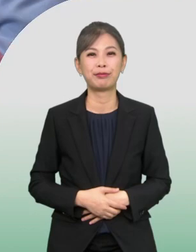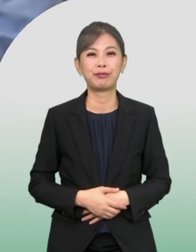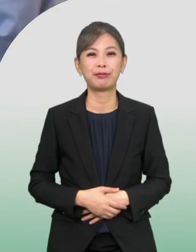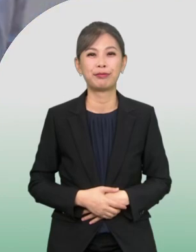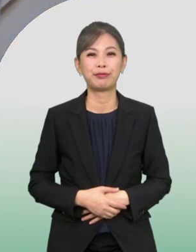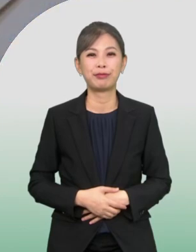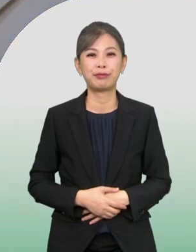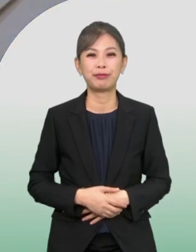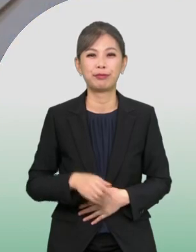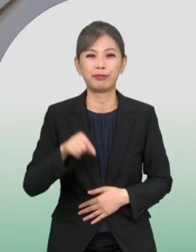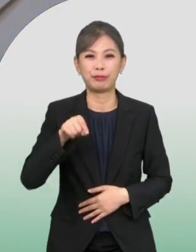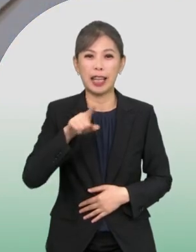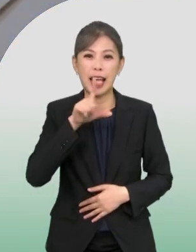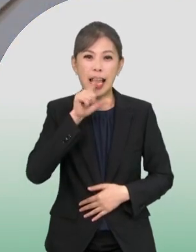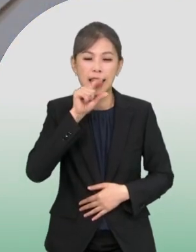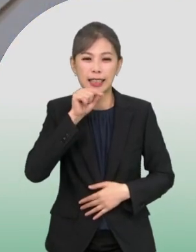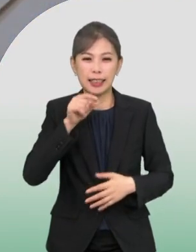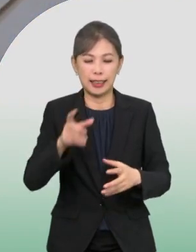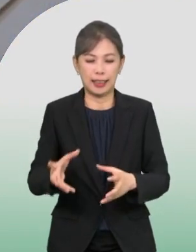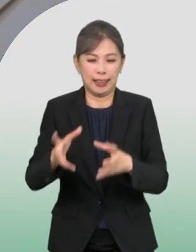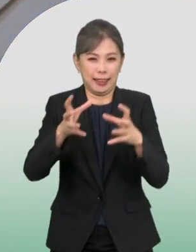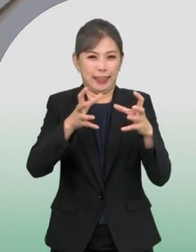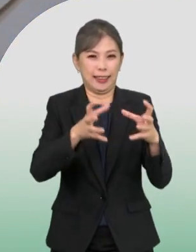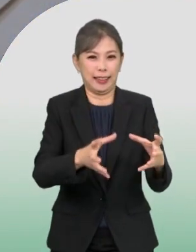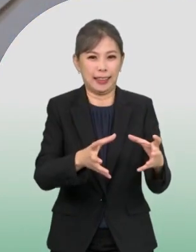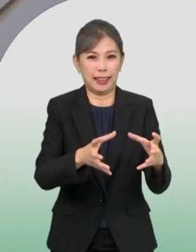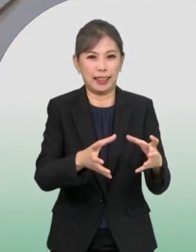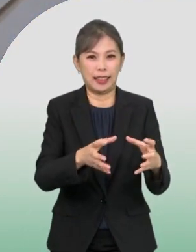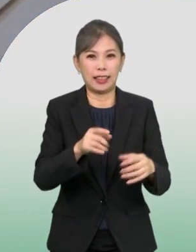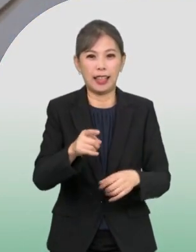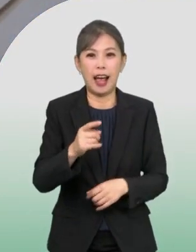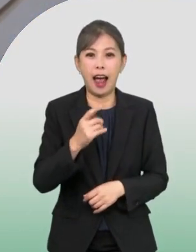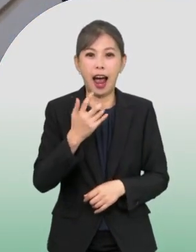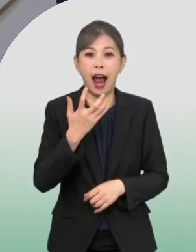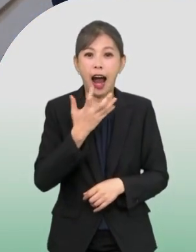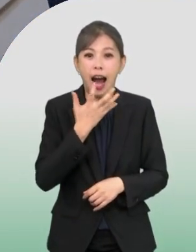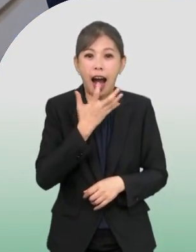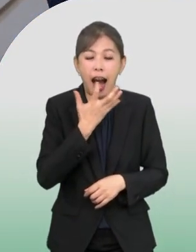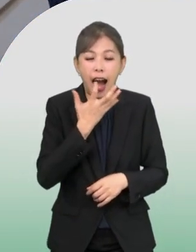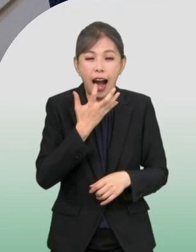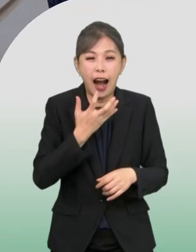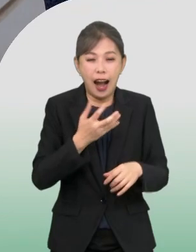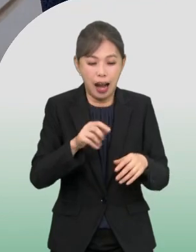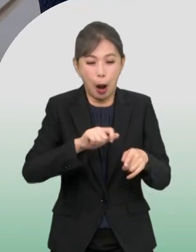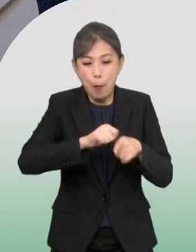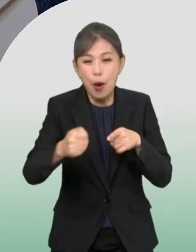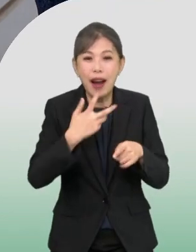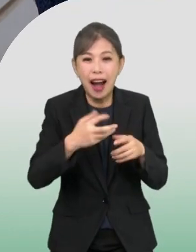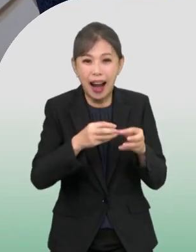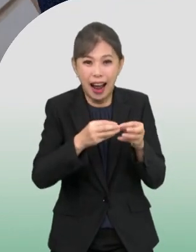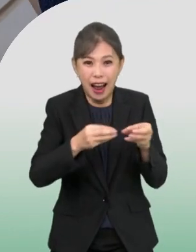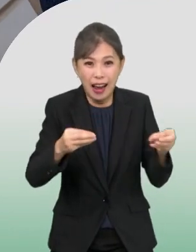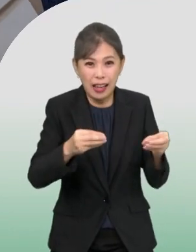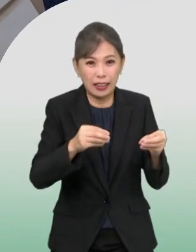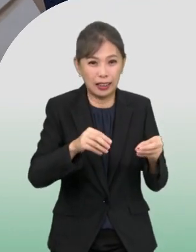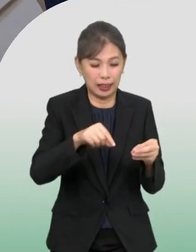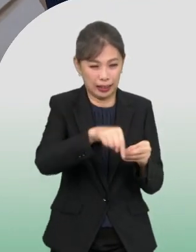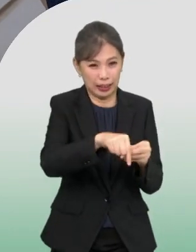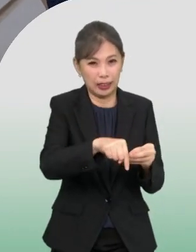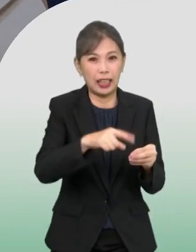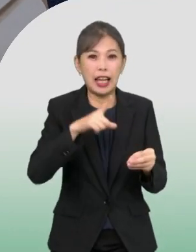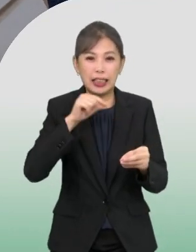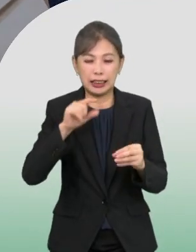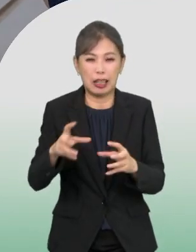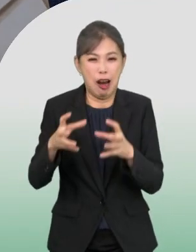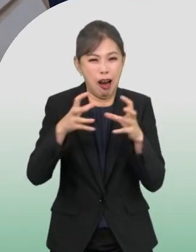那接下来呢？ 我会把鸡先放下去。 好，这一个剥皮辣椒就先放鸡了。 不用给， 不是，先炒的鸡后下。